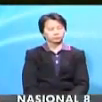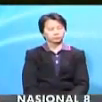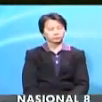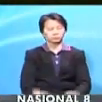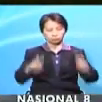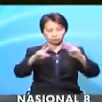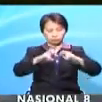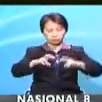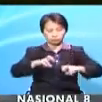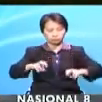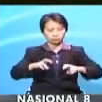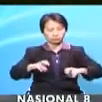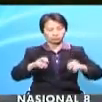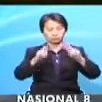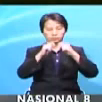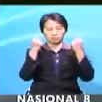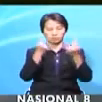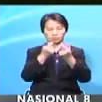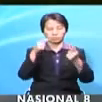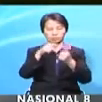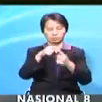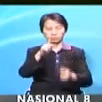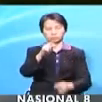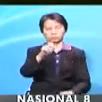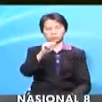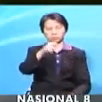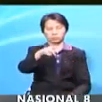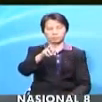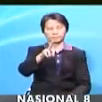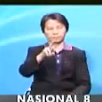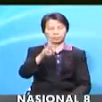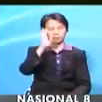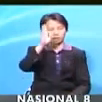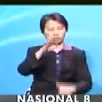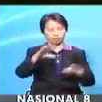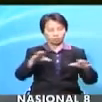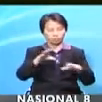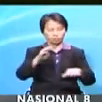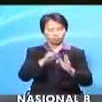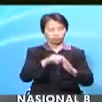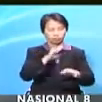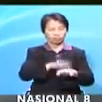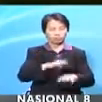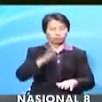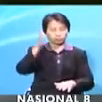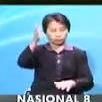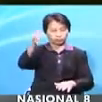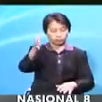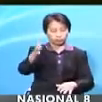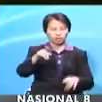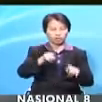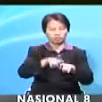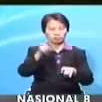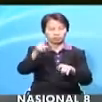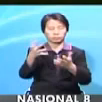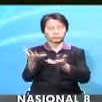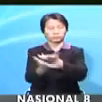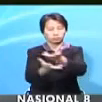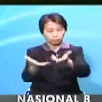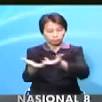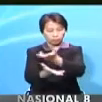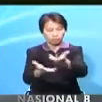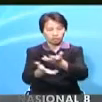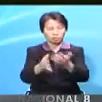I juga akan dilaksanakan semasa di sana sebagai satu kalaboration berterusan